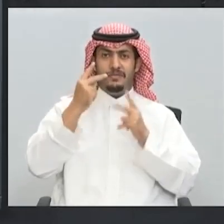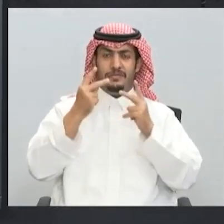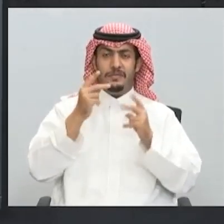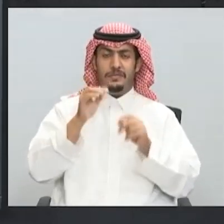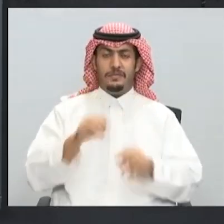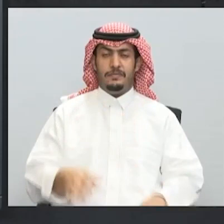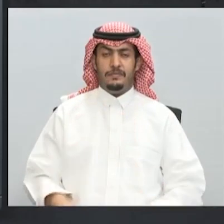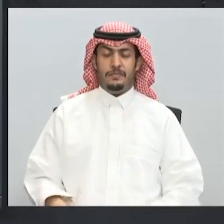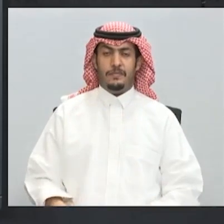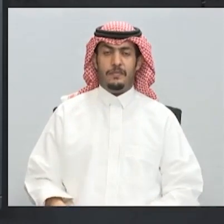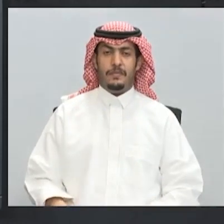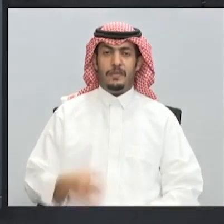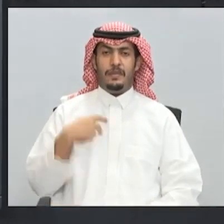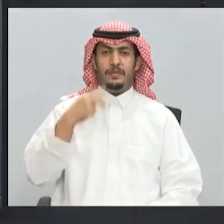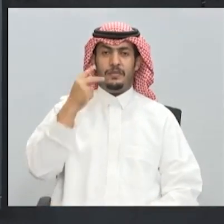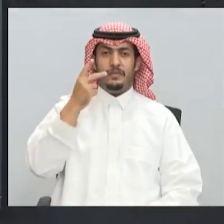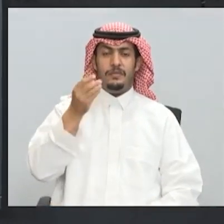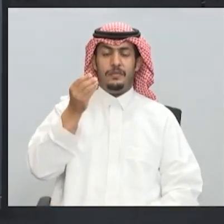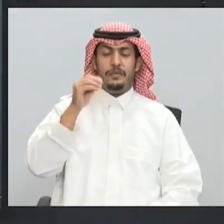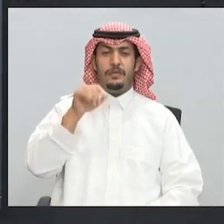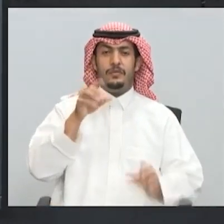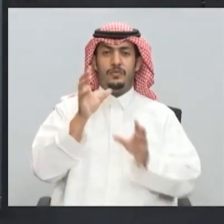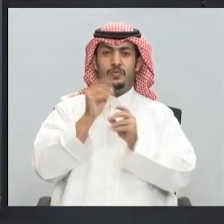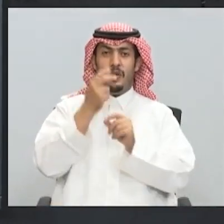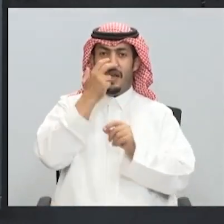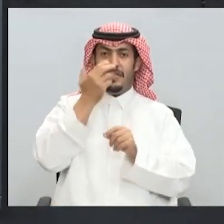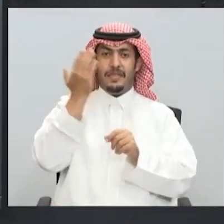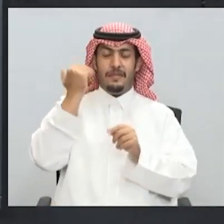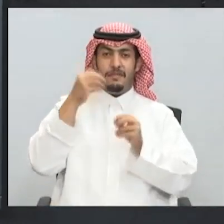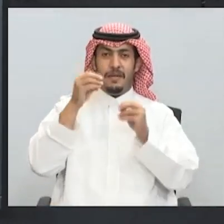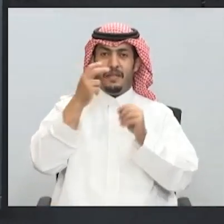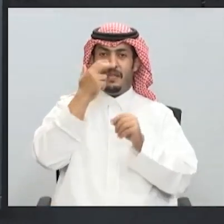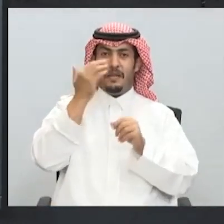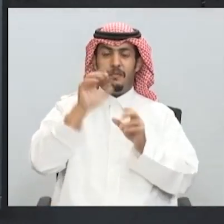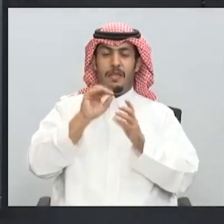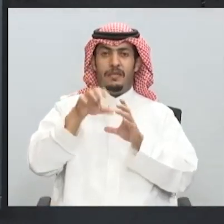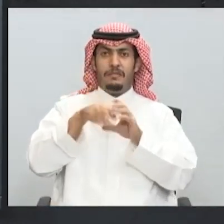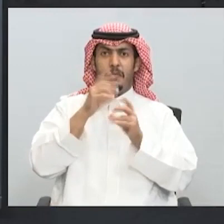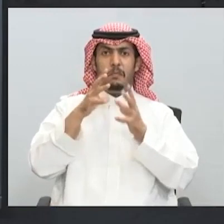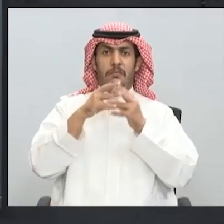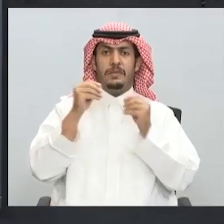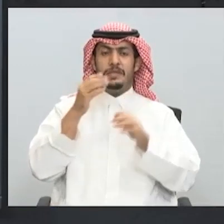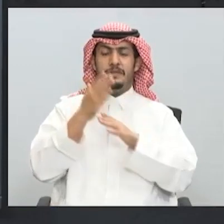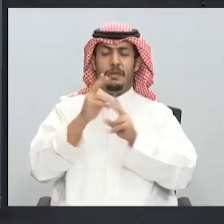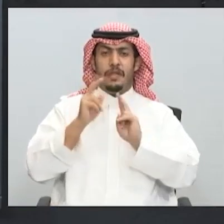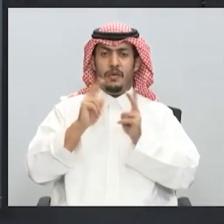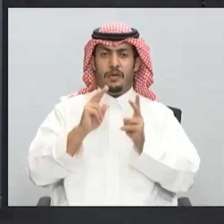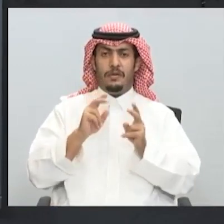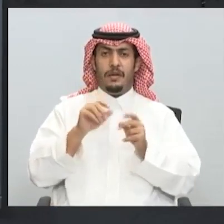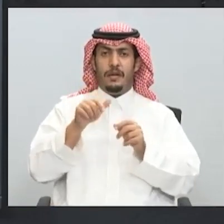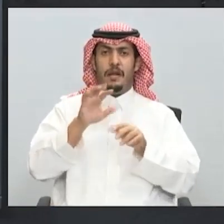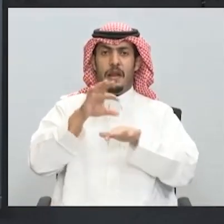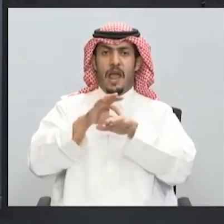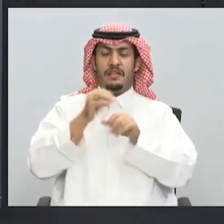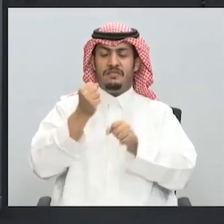وبالتالي قد نجد او نظره نظرنا الى السوق قديما نجد بعض المنتجات اندثرت بسبب التغيرات اصبح